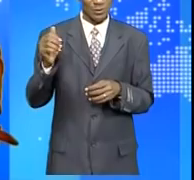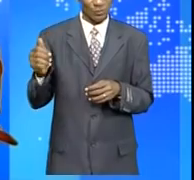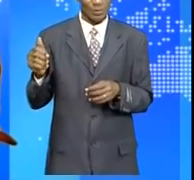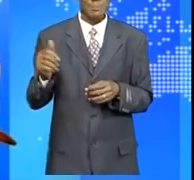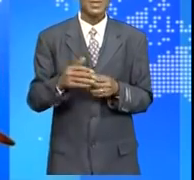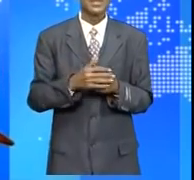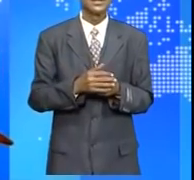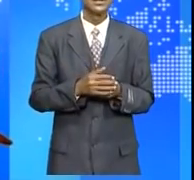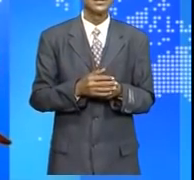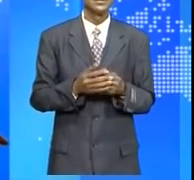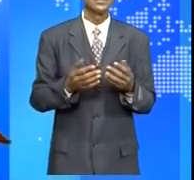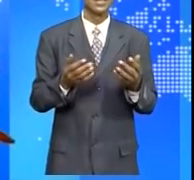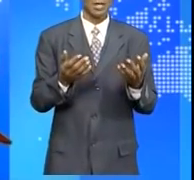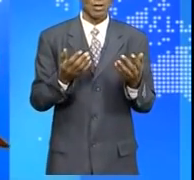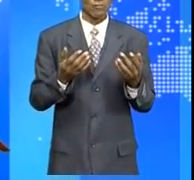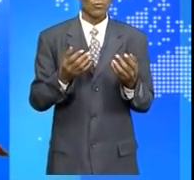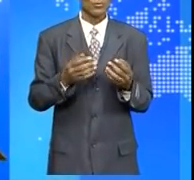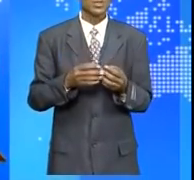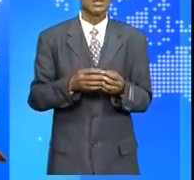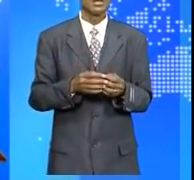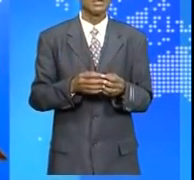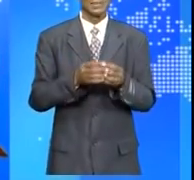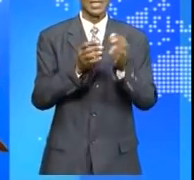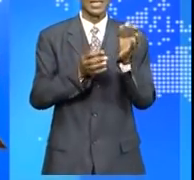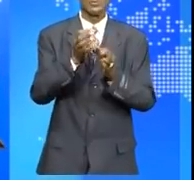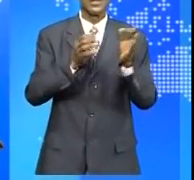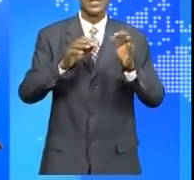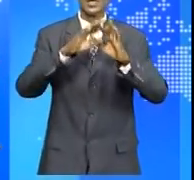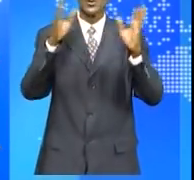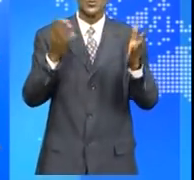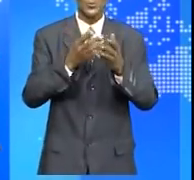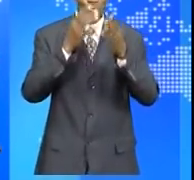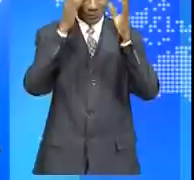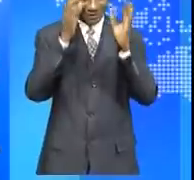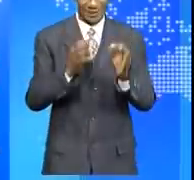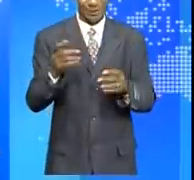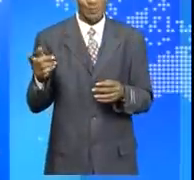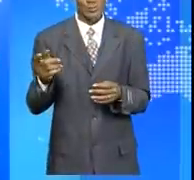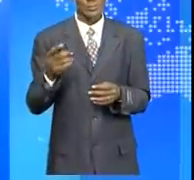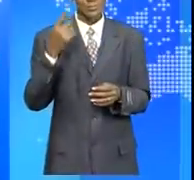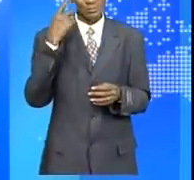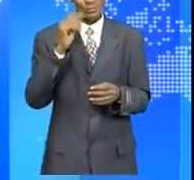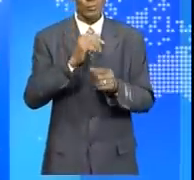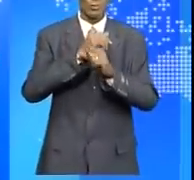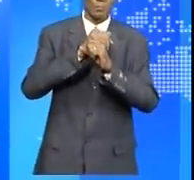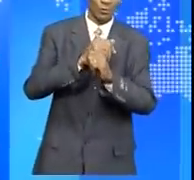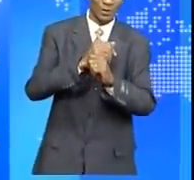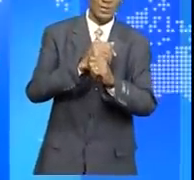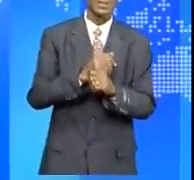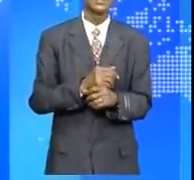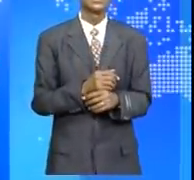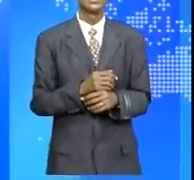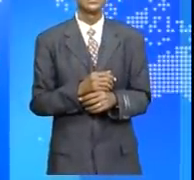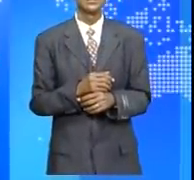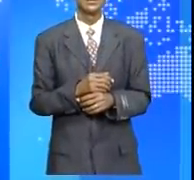de l'illustre disparu. Les programmes des obsèques du défunt coordonnateur Lolo Onoyashuyaka vous